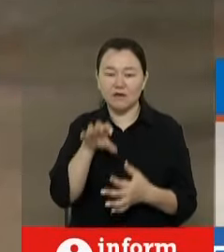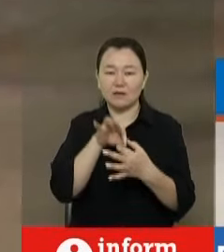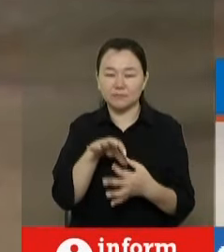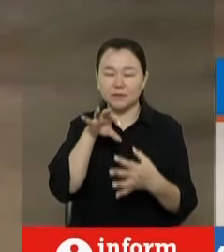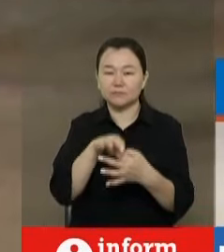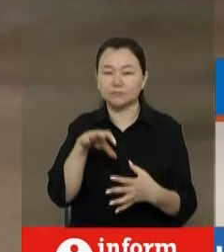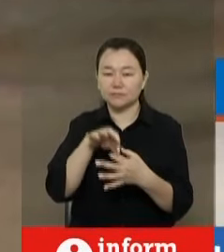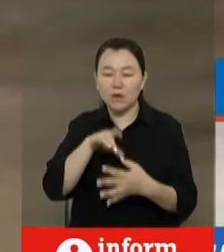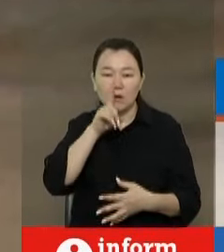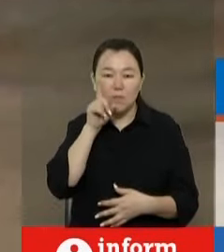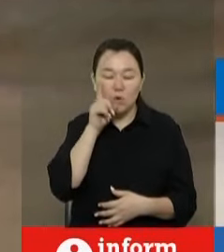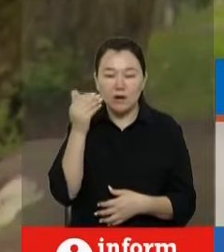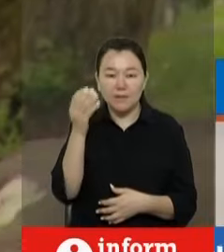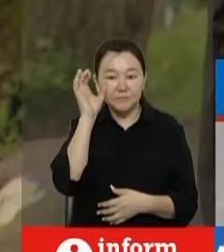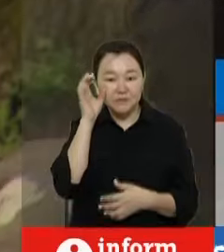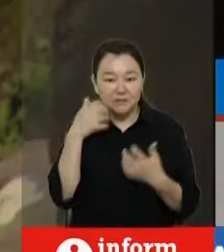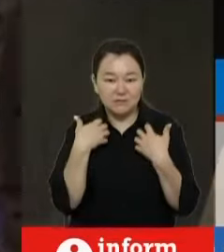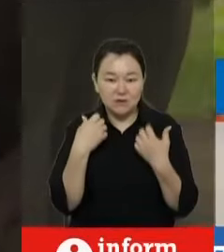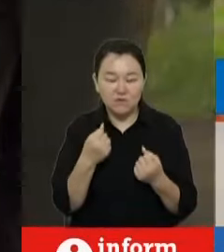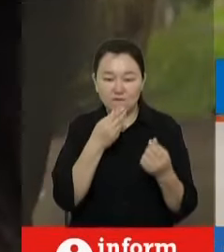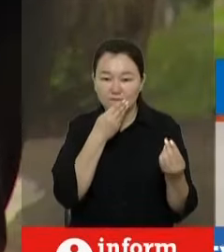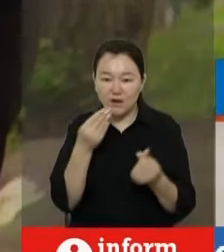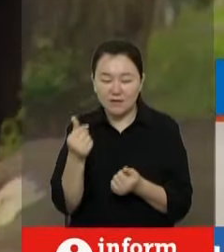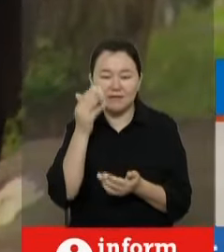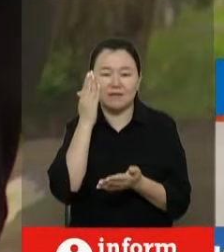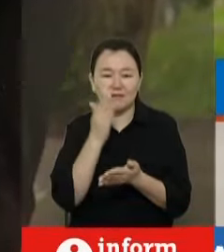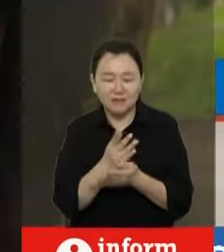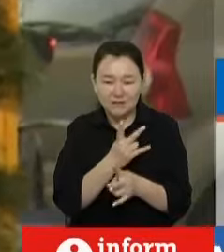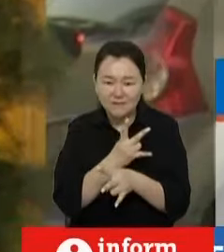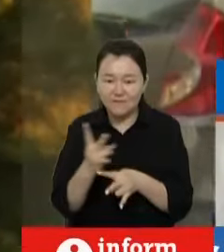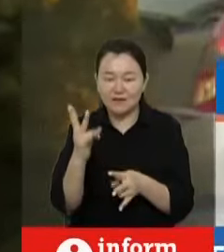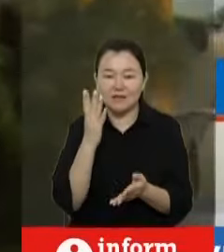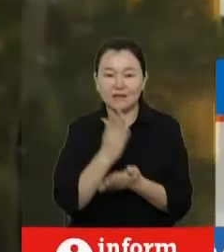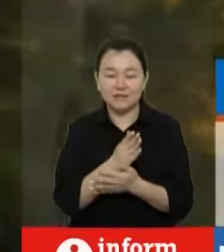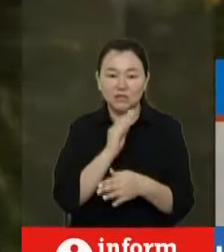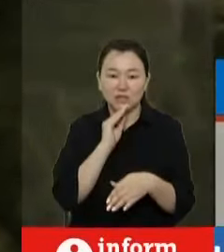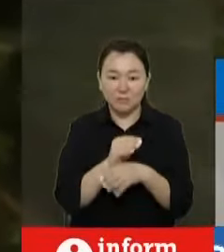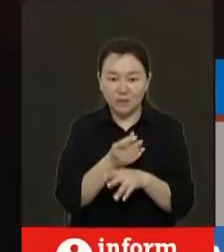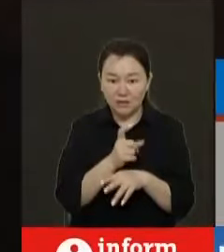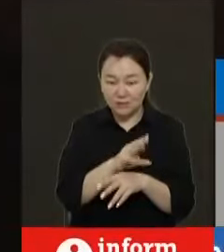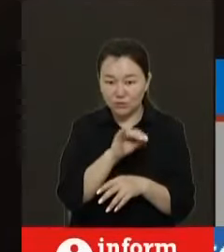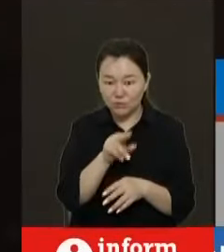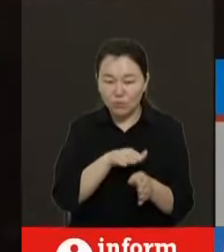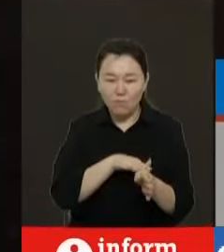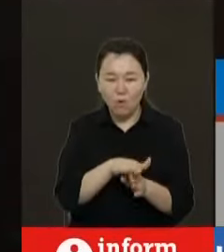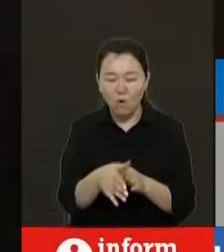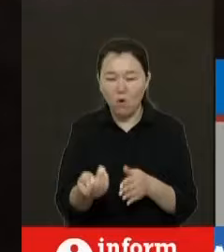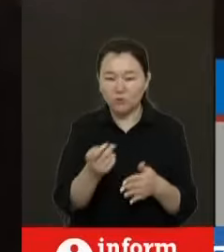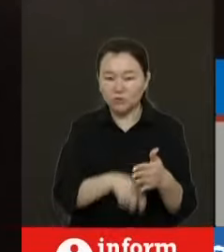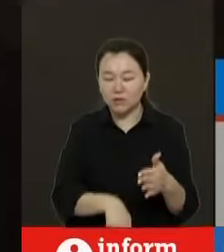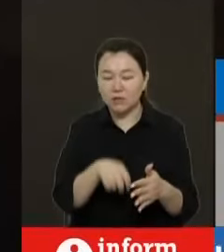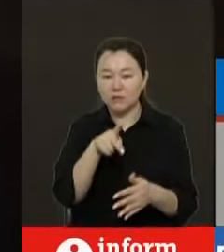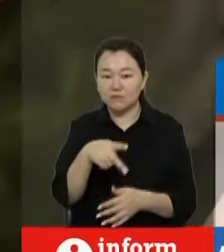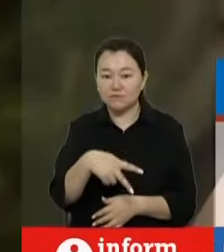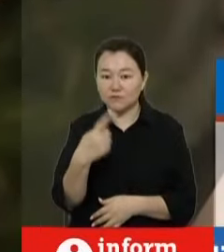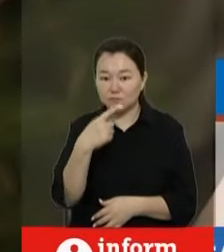екен. Жастардың психикалық денсаулығына әсері бар деген мемлекеттер аталмыш қосымшаны толығымен бұғаттаған. 2021